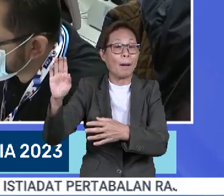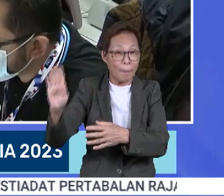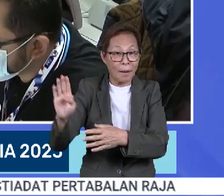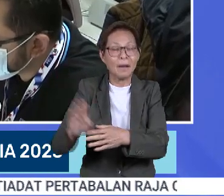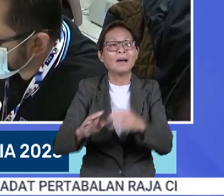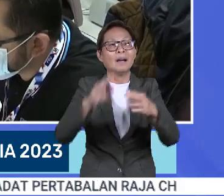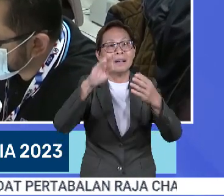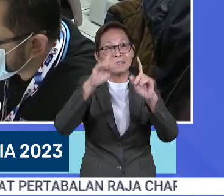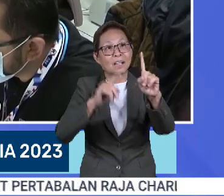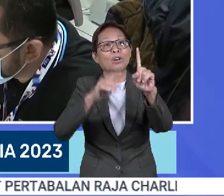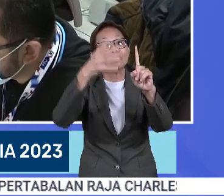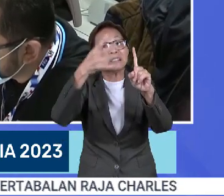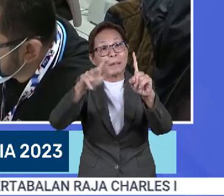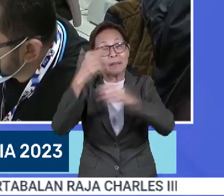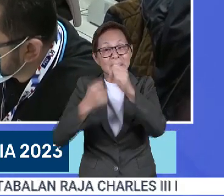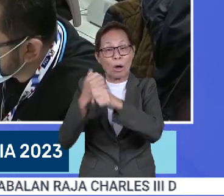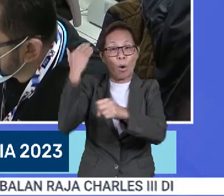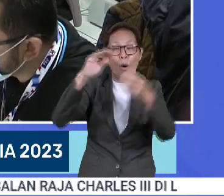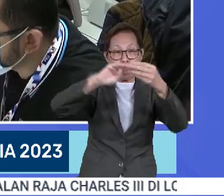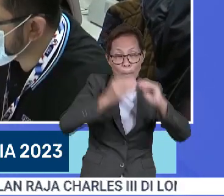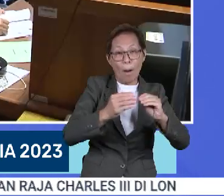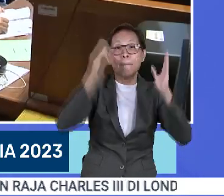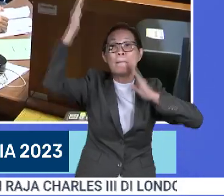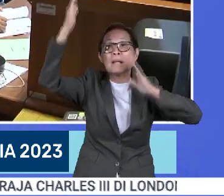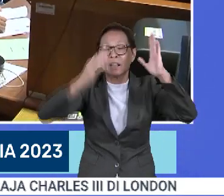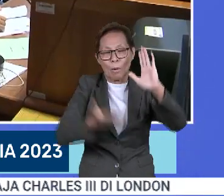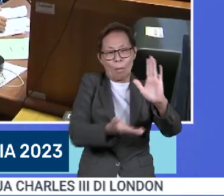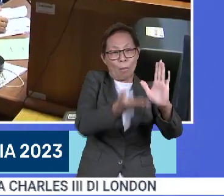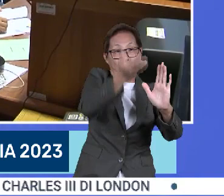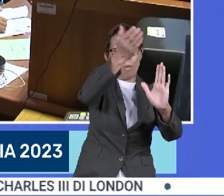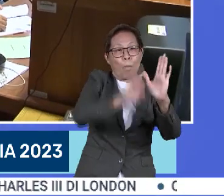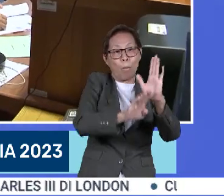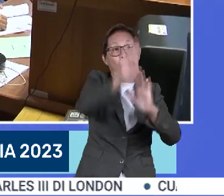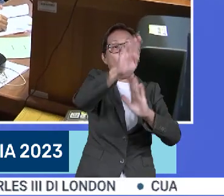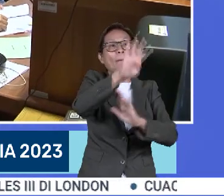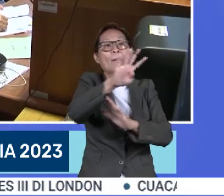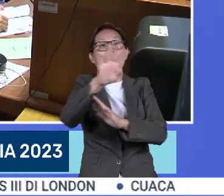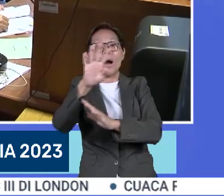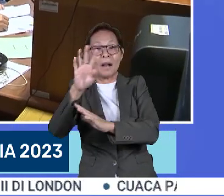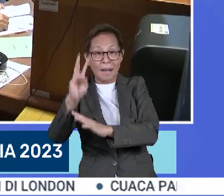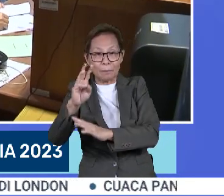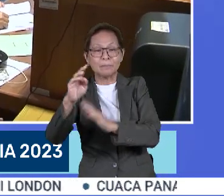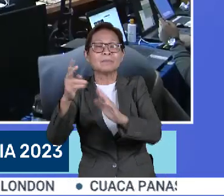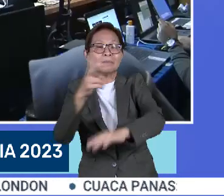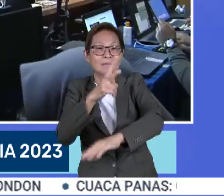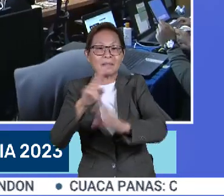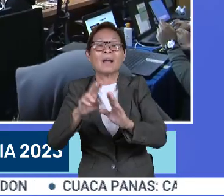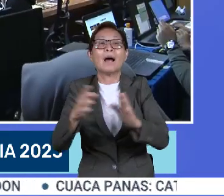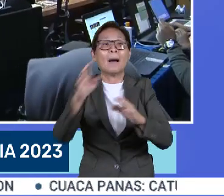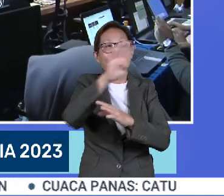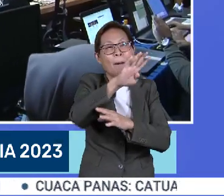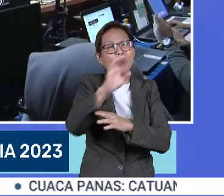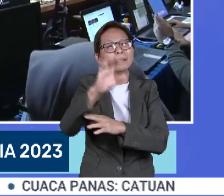113 Tahun lepas dalam indeks perkiraan kedudukan Malaysia meningkat 40 anak tangga dengan mencatat 628